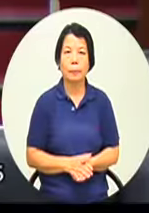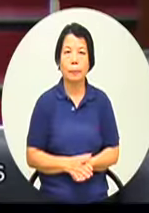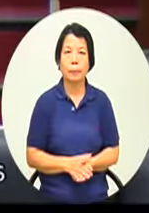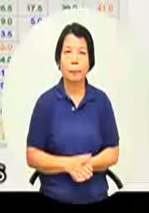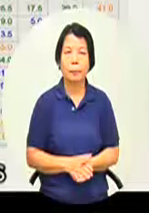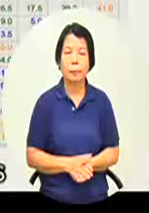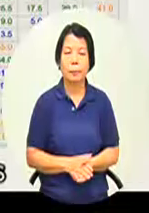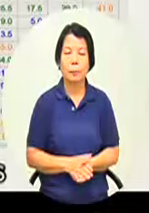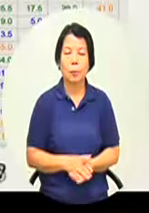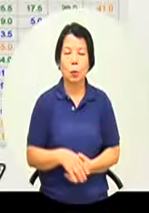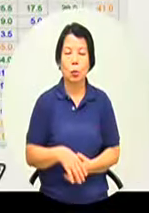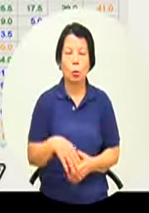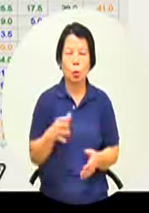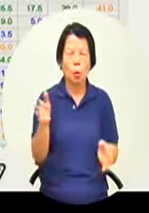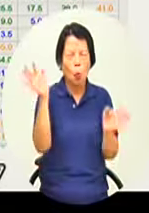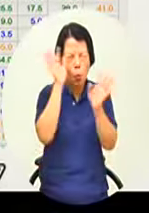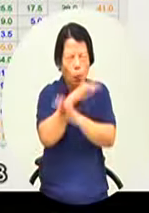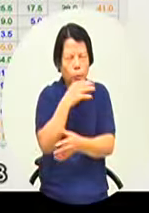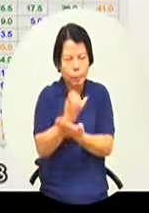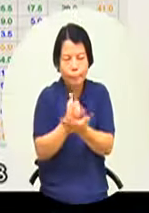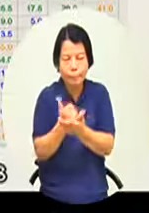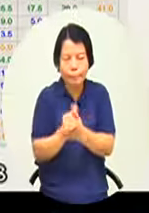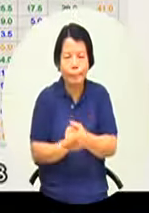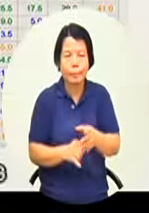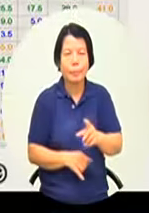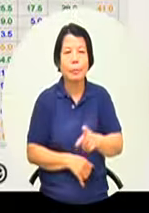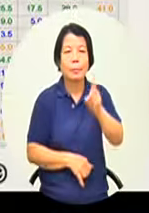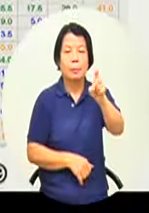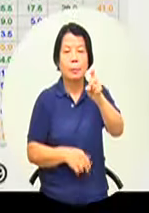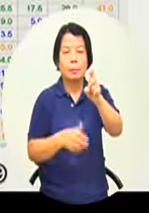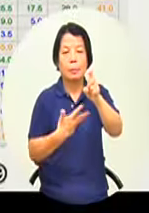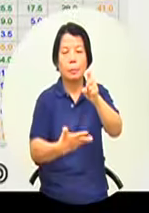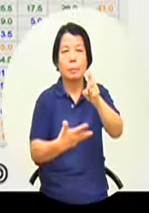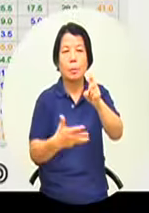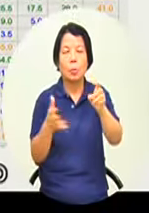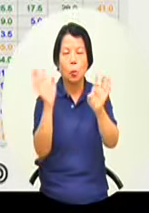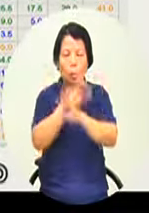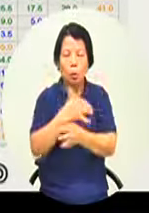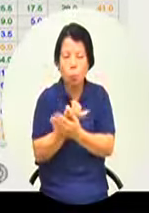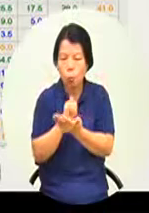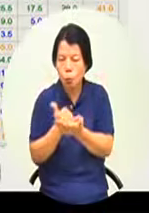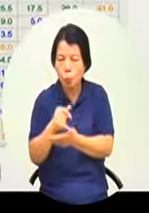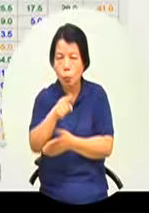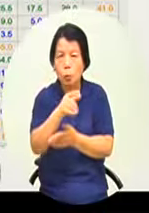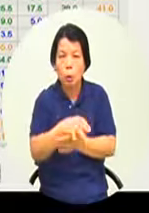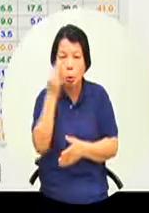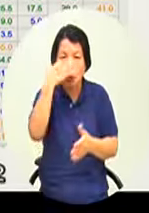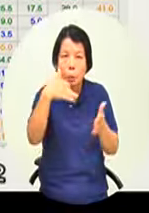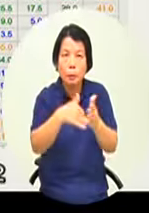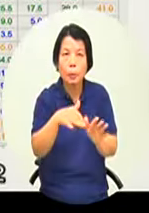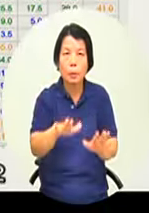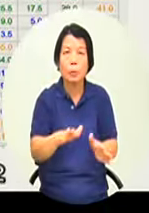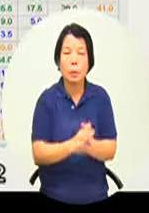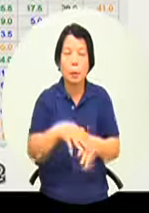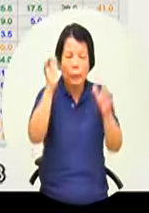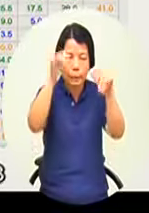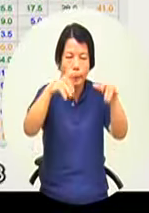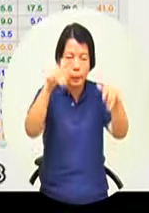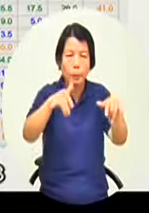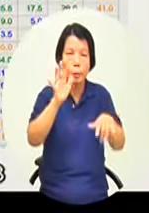我睡不去吼，半暝啊四点，十月初八暗时，我去看到那里，那时候也下了一